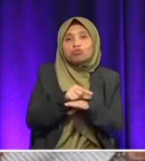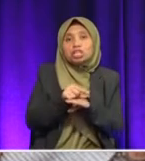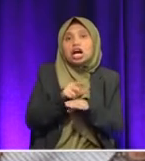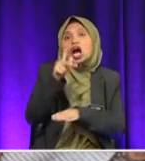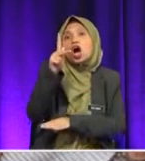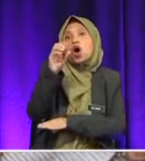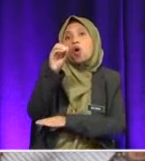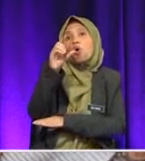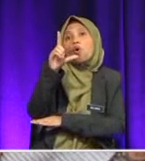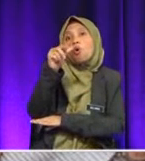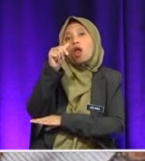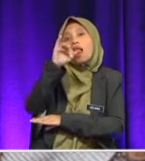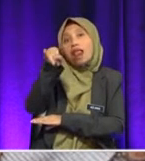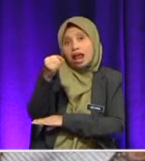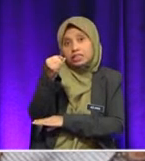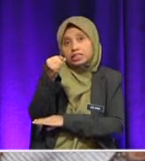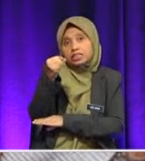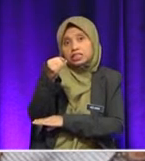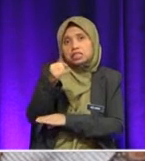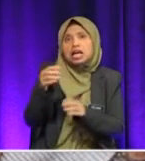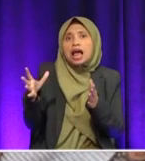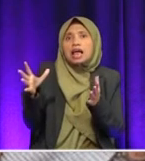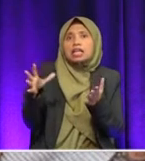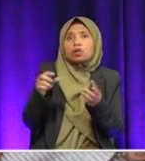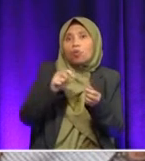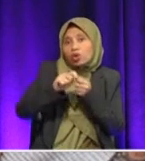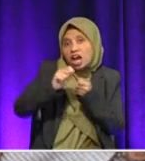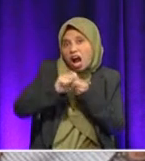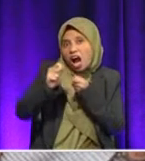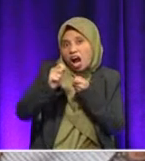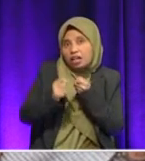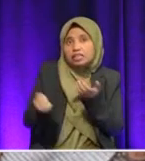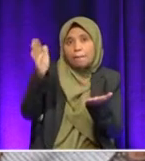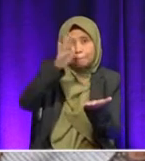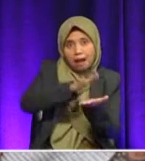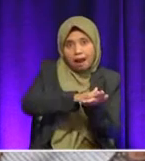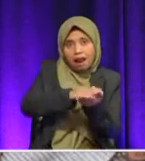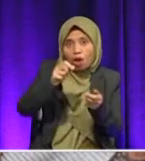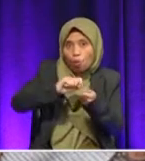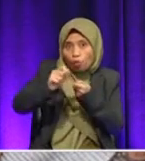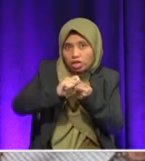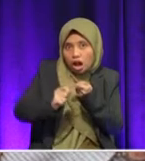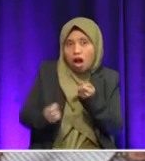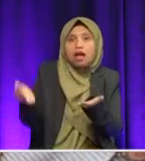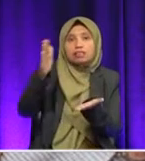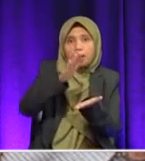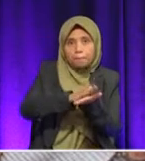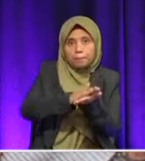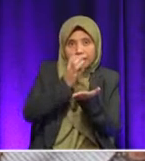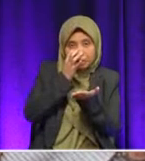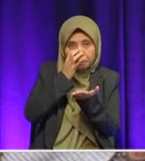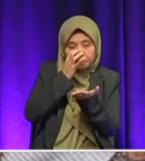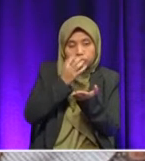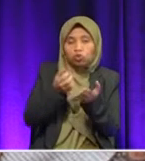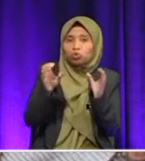kolak cantik auratnya adalah teknik koyak dan tampan Mbaknya kita punya ambil dipakai Klaten Klaten dipadu